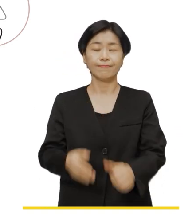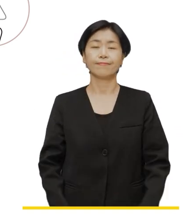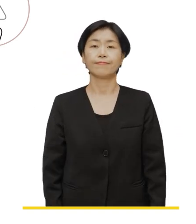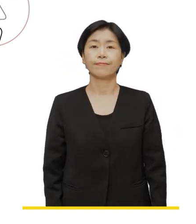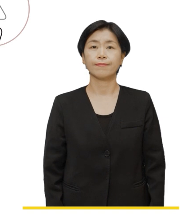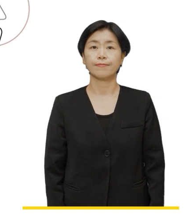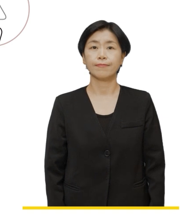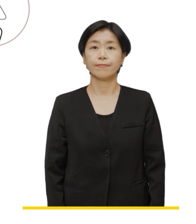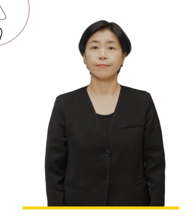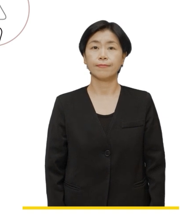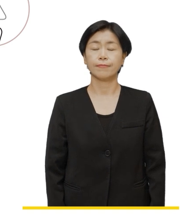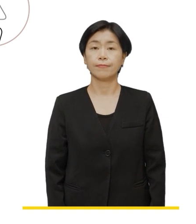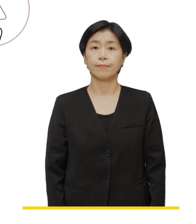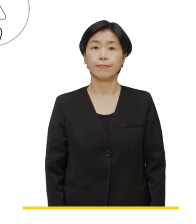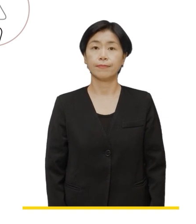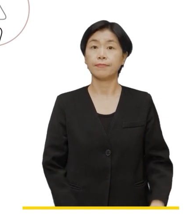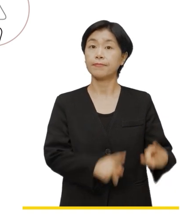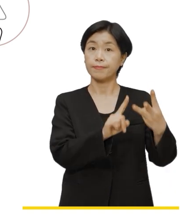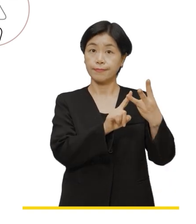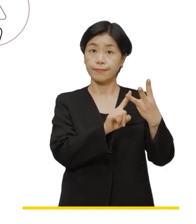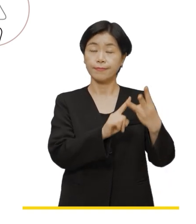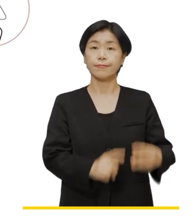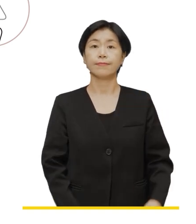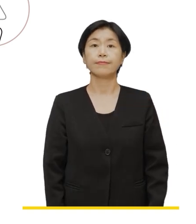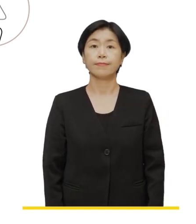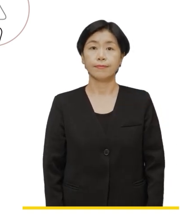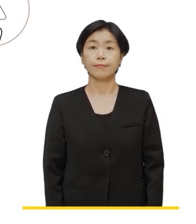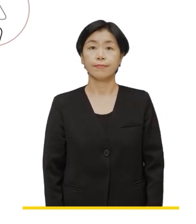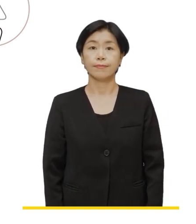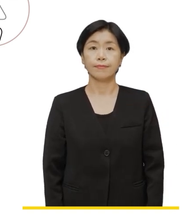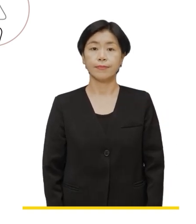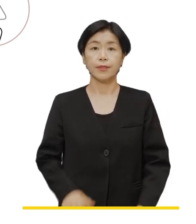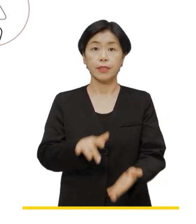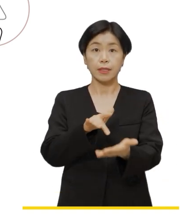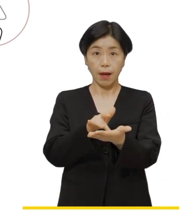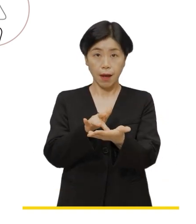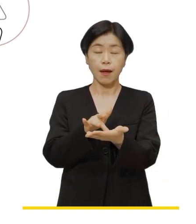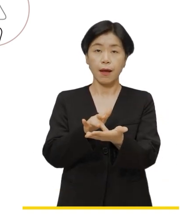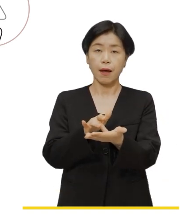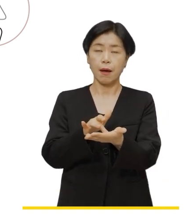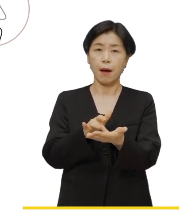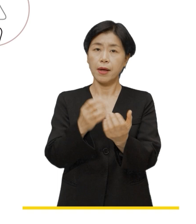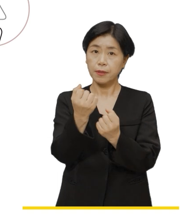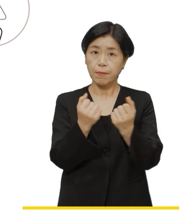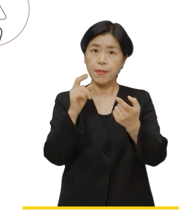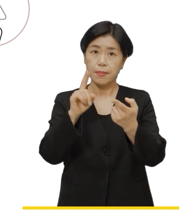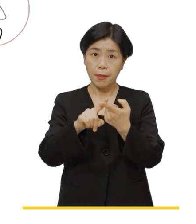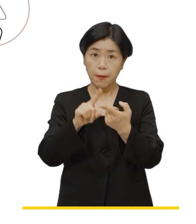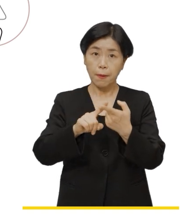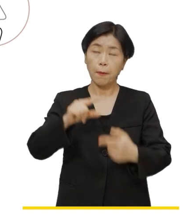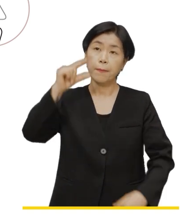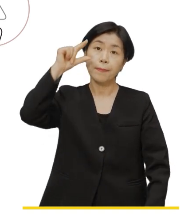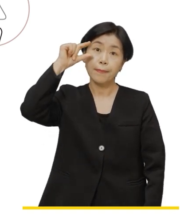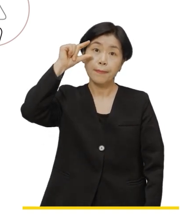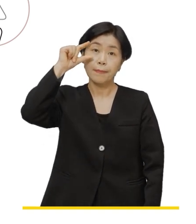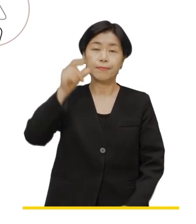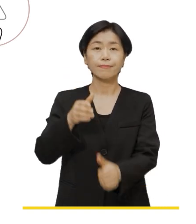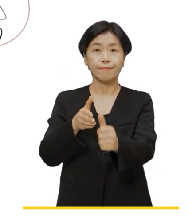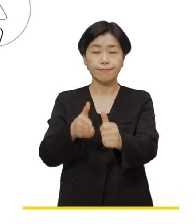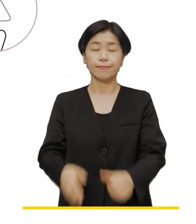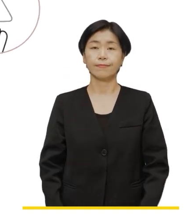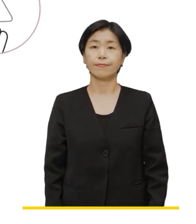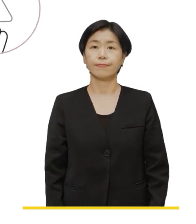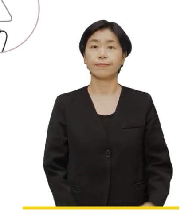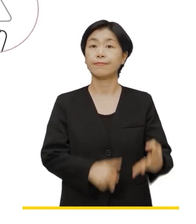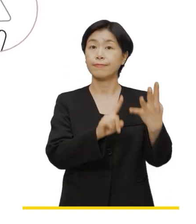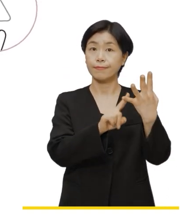밑으로 잡아당겨요. 세 번째, 안과용제를 정해진 양과 방법대로 넣어요.